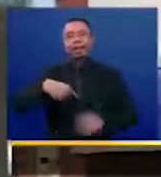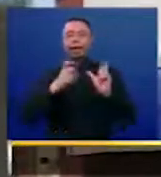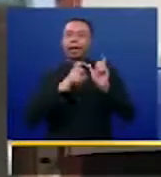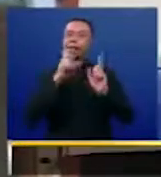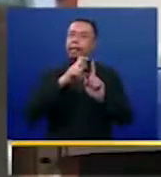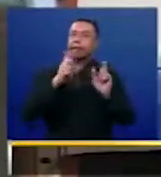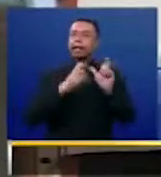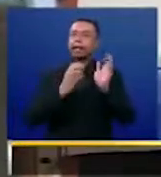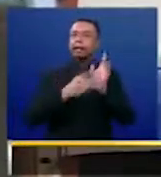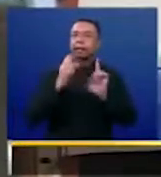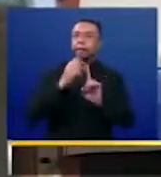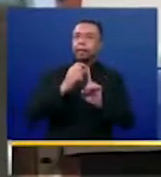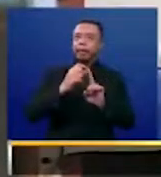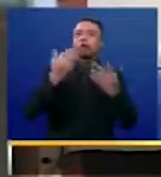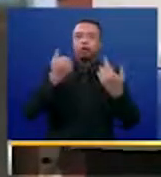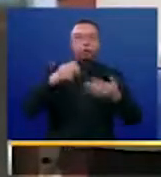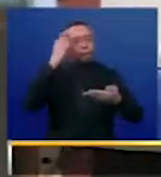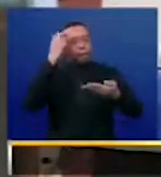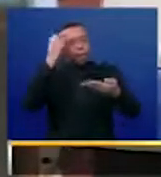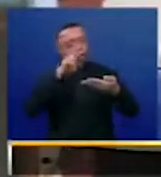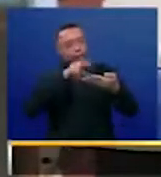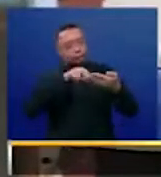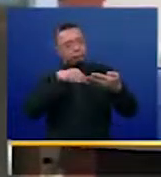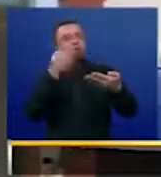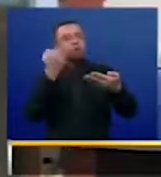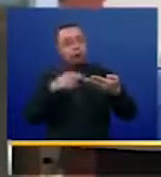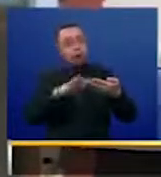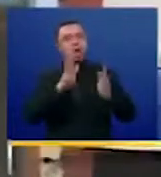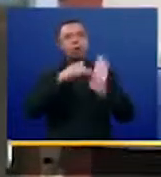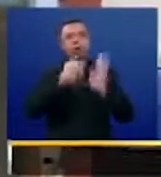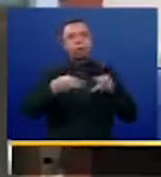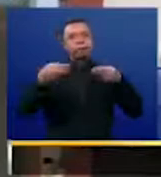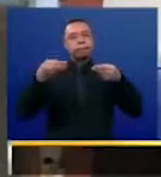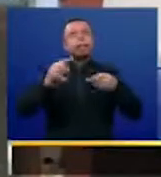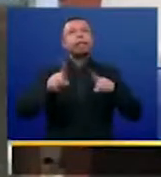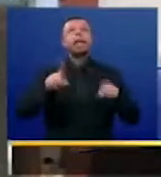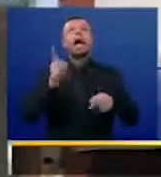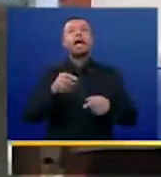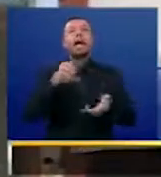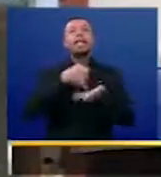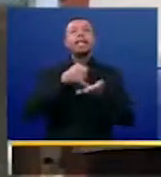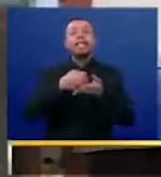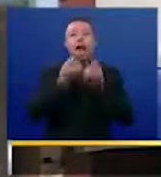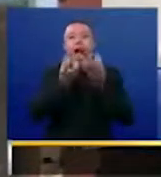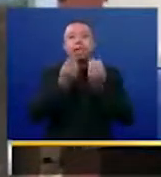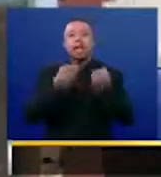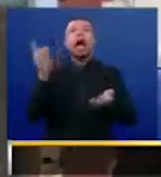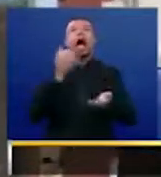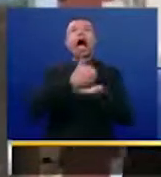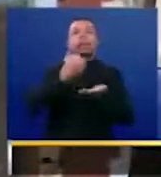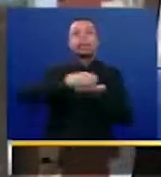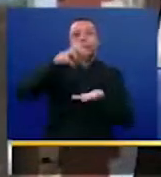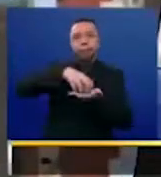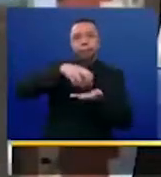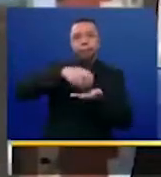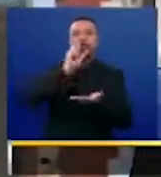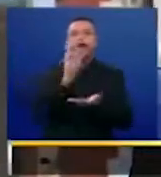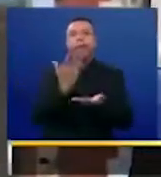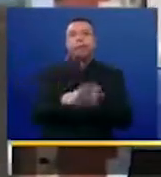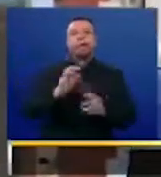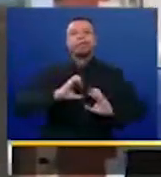nanti selain belajar secara kurikulum juga akan kita beri muatan lokal yang intinya adalah cinta NKRI kemudian